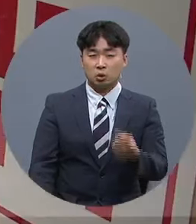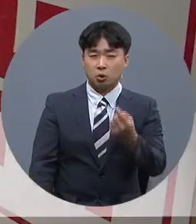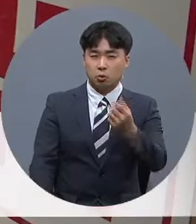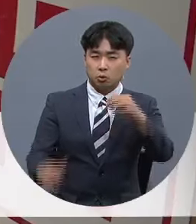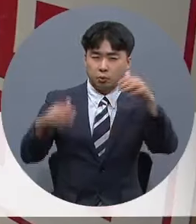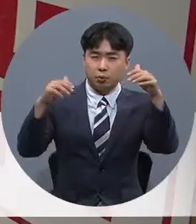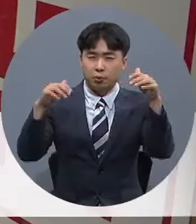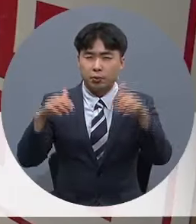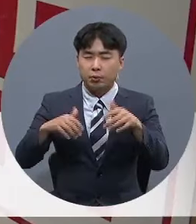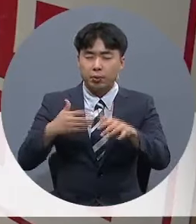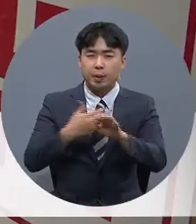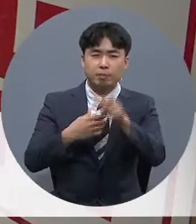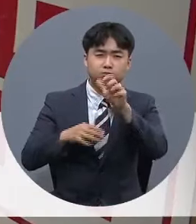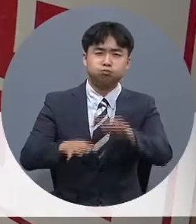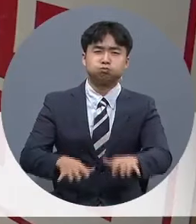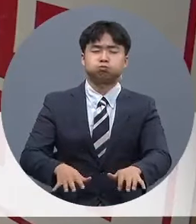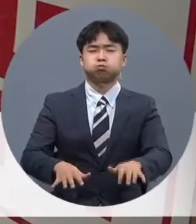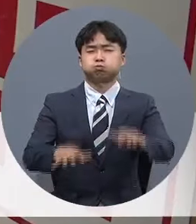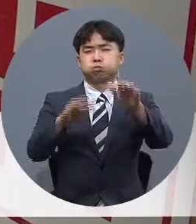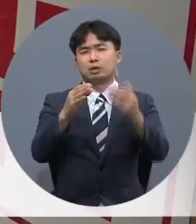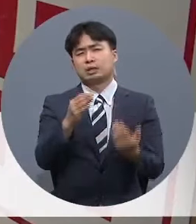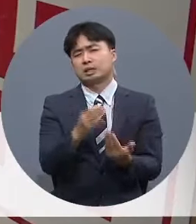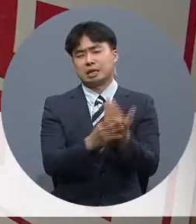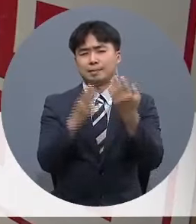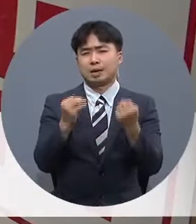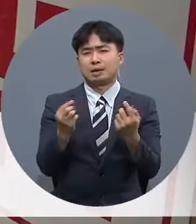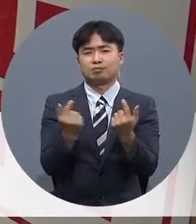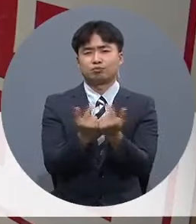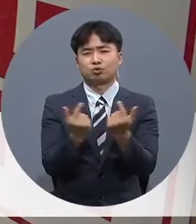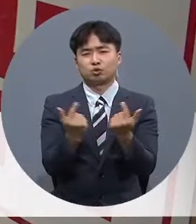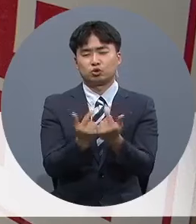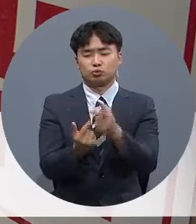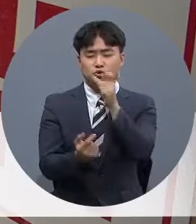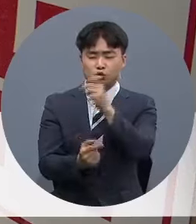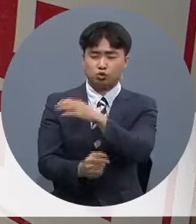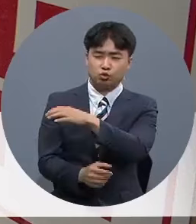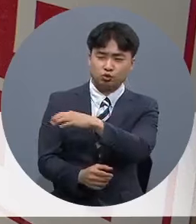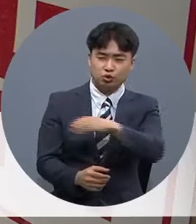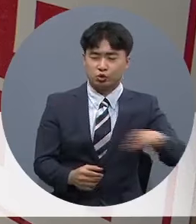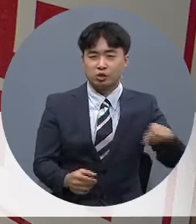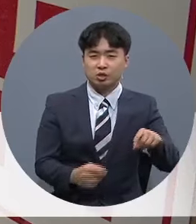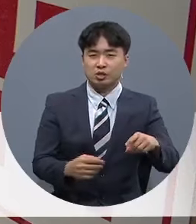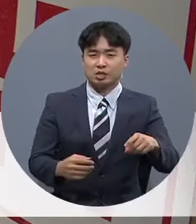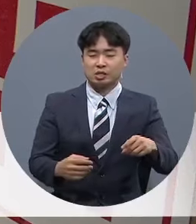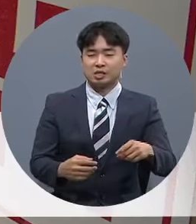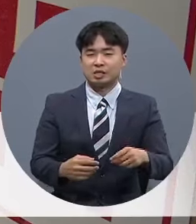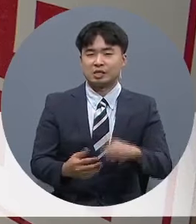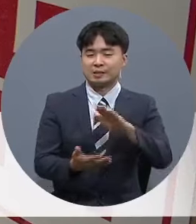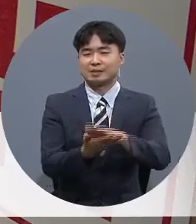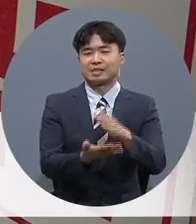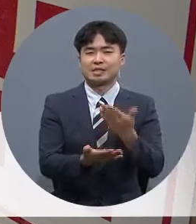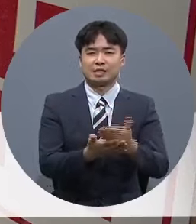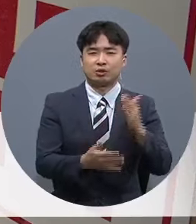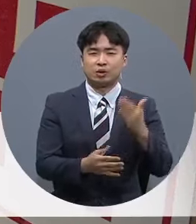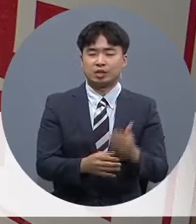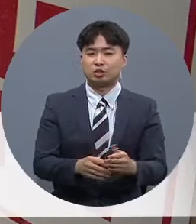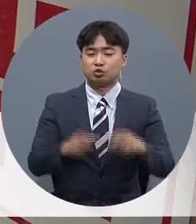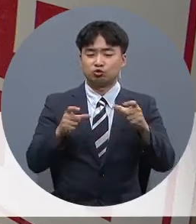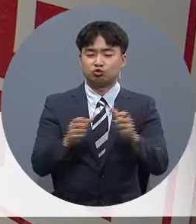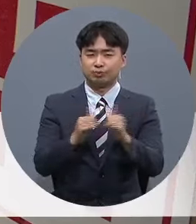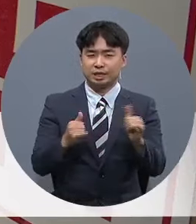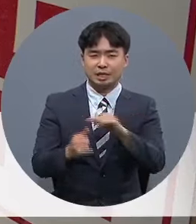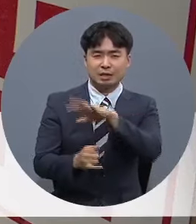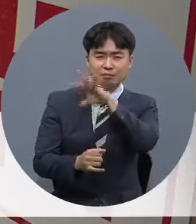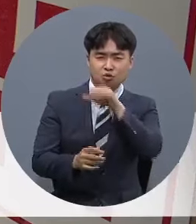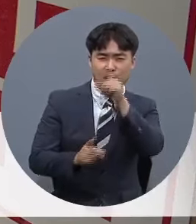조금만 비가 많이 와도 물에 잠겨 사고가 잦았던 북구 속심이보가 정비됩니다. 주민들의 잦은 민원에도 30년